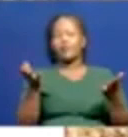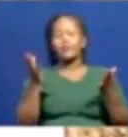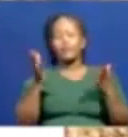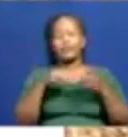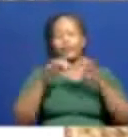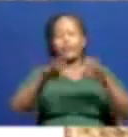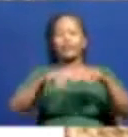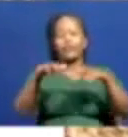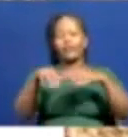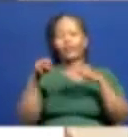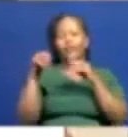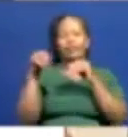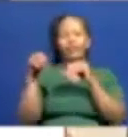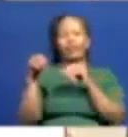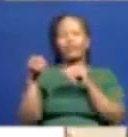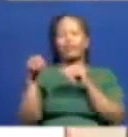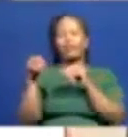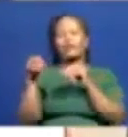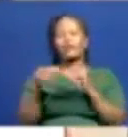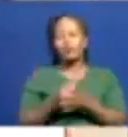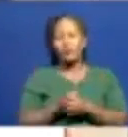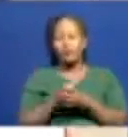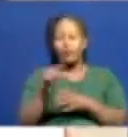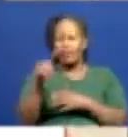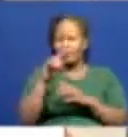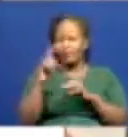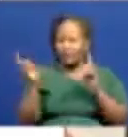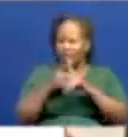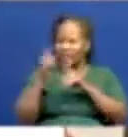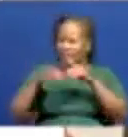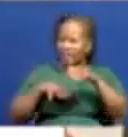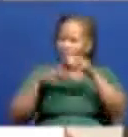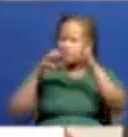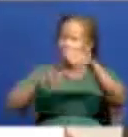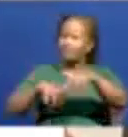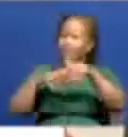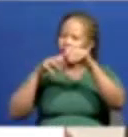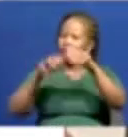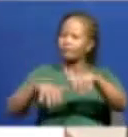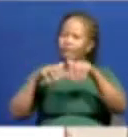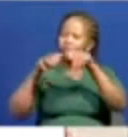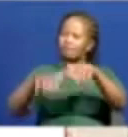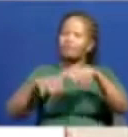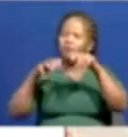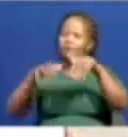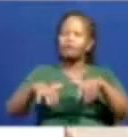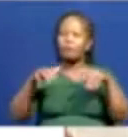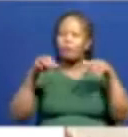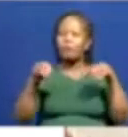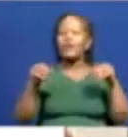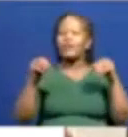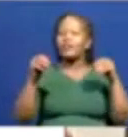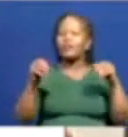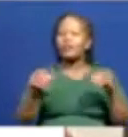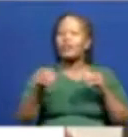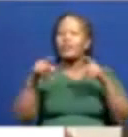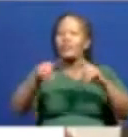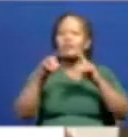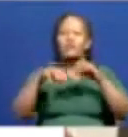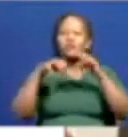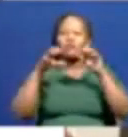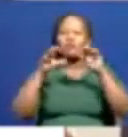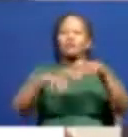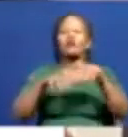mchanga usiothibitiwa. Wakaanza kuchimba mchanga. Sasa wanachimba na wanaenda nayo